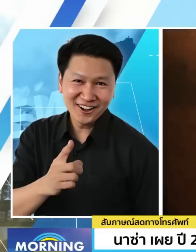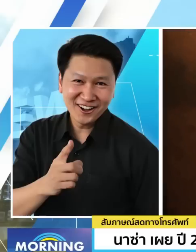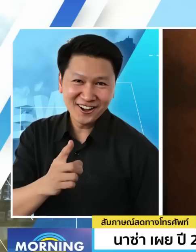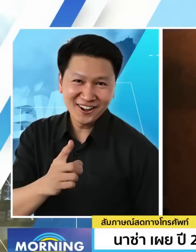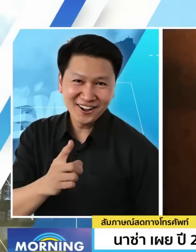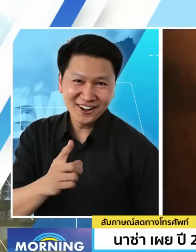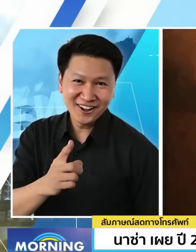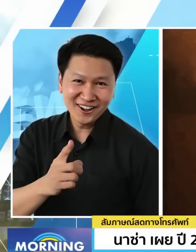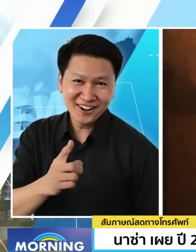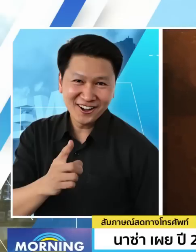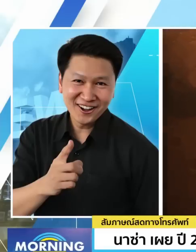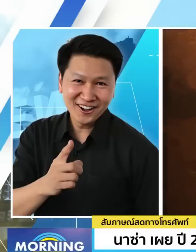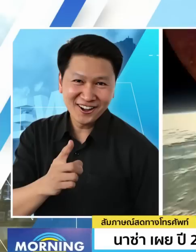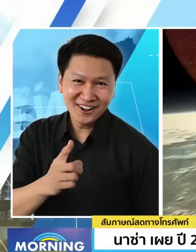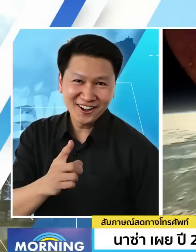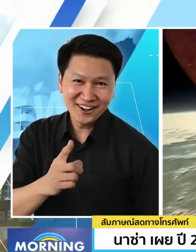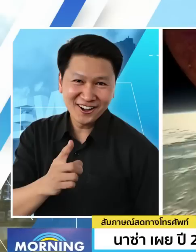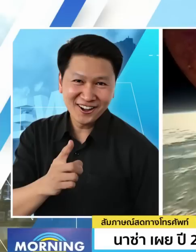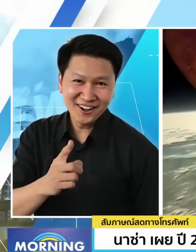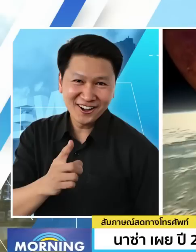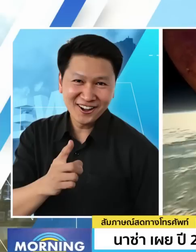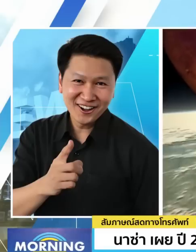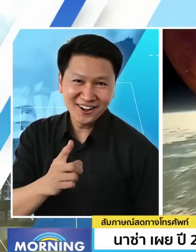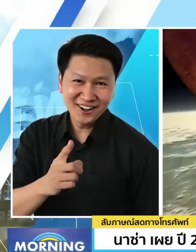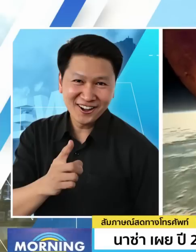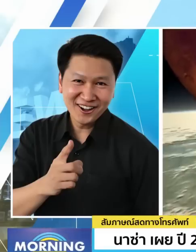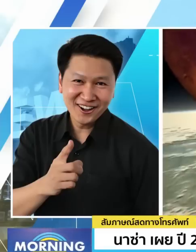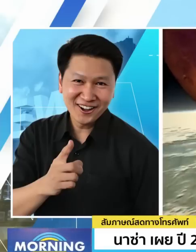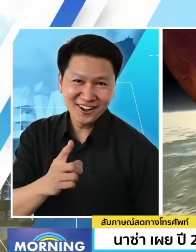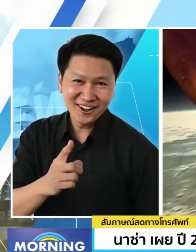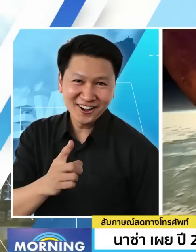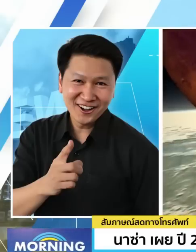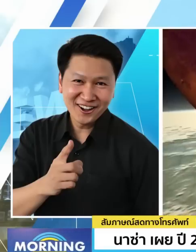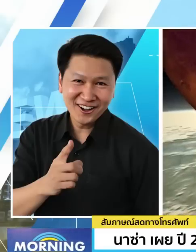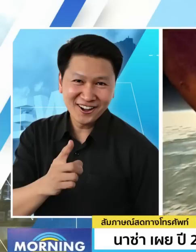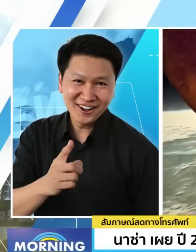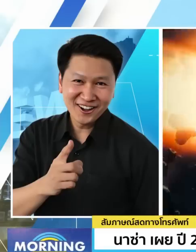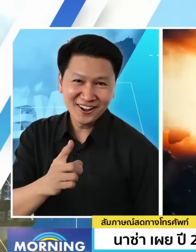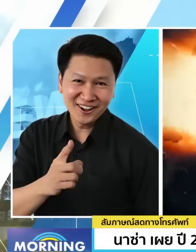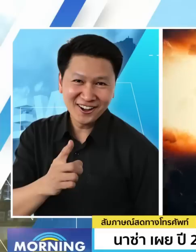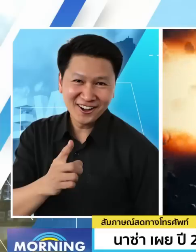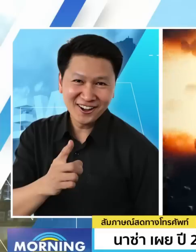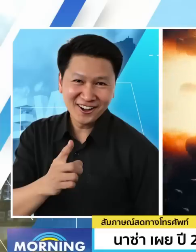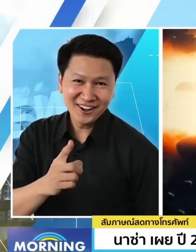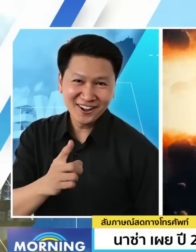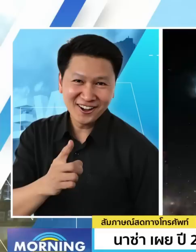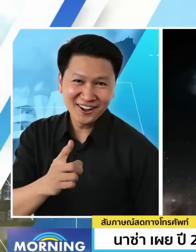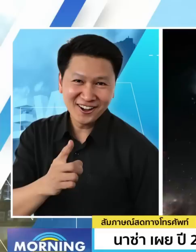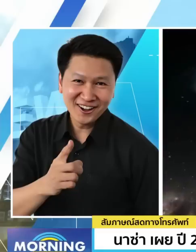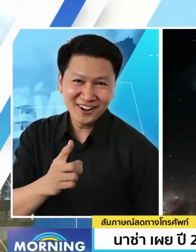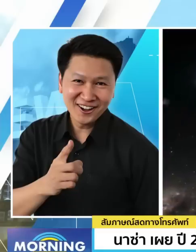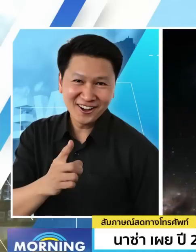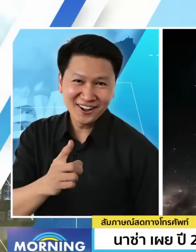ที่เราจะหาทางรู้ตัวล่วงหน้านะครับป้องกันในการที่จะเกิดปัญหาตามมาครับ ค่ะอาจารย์ขาเราจะ